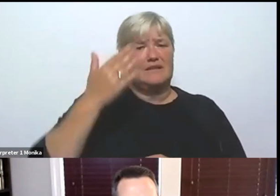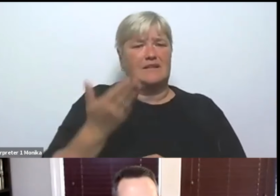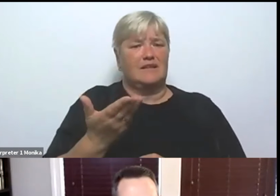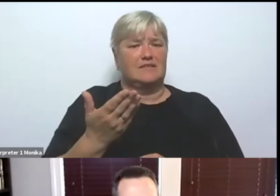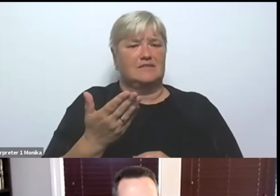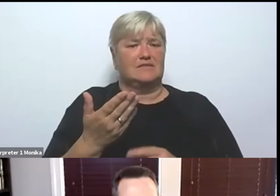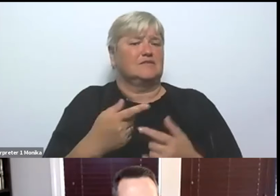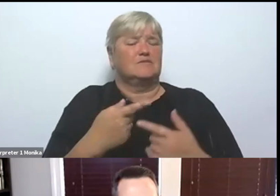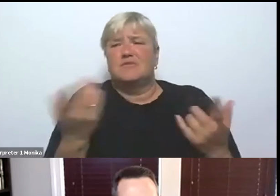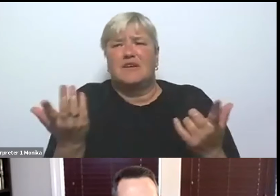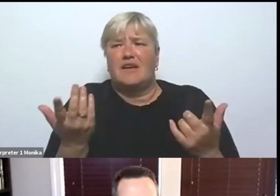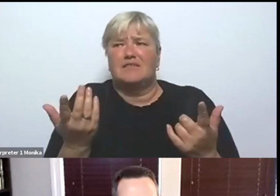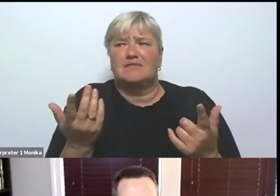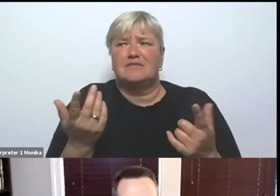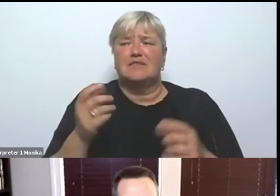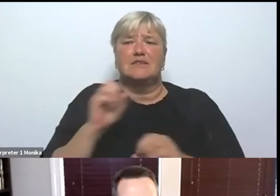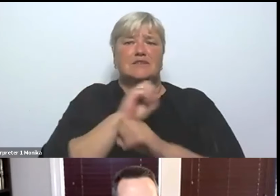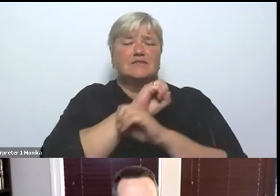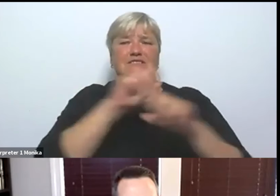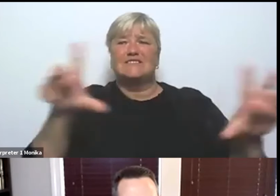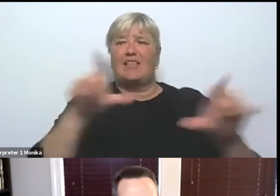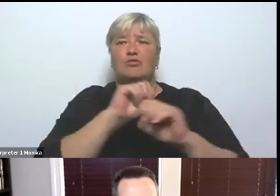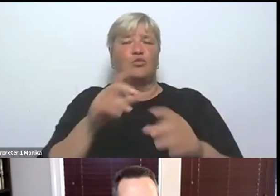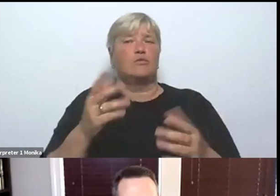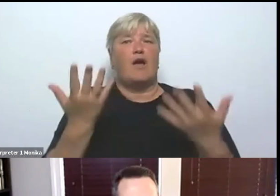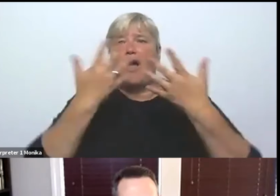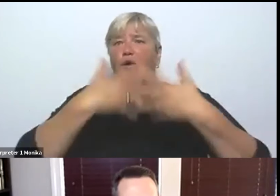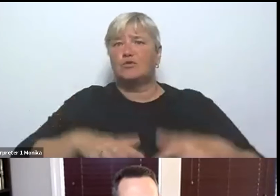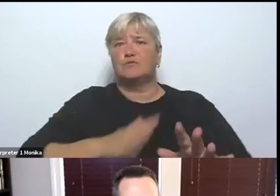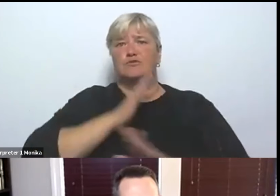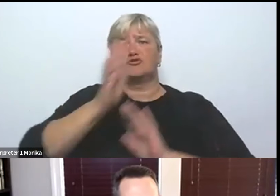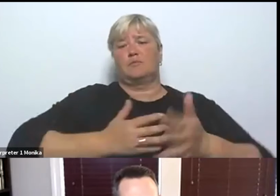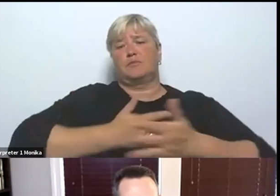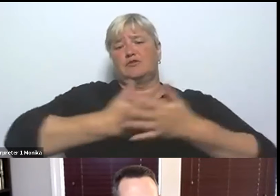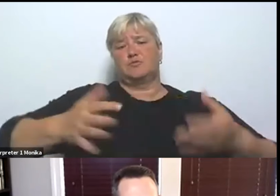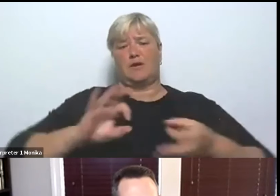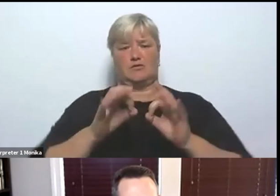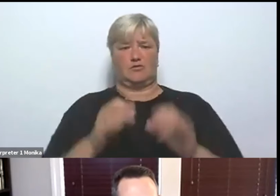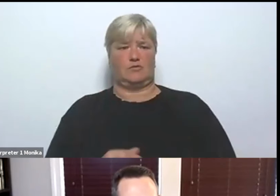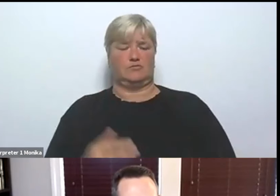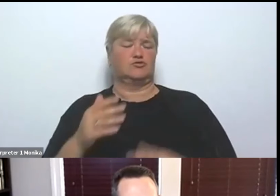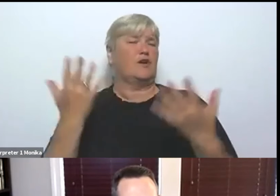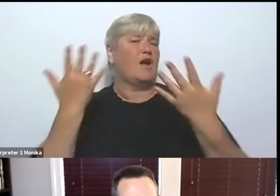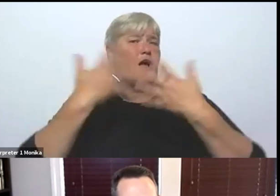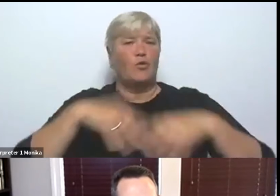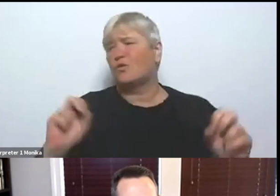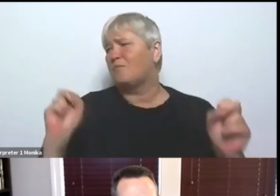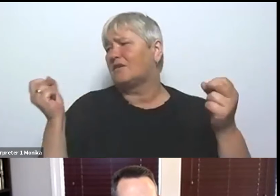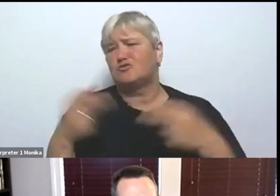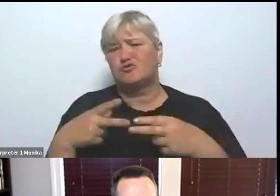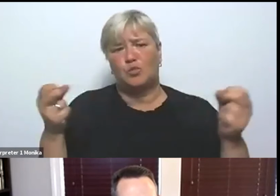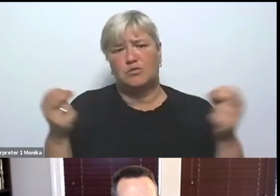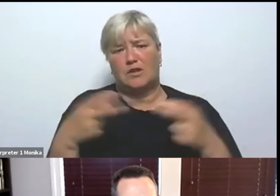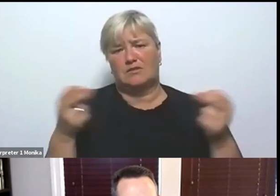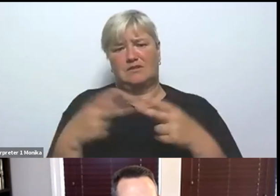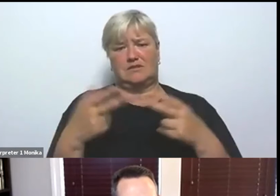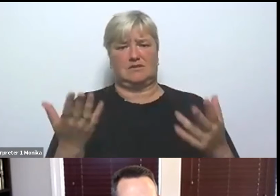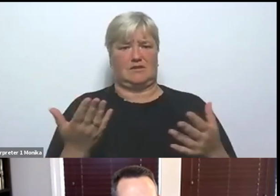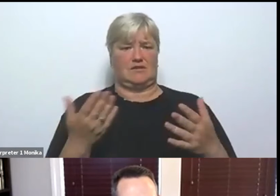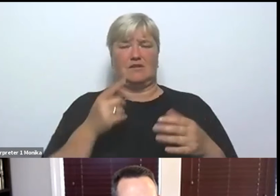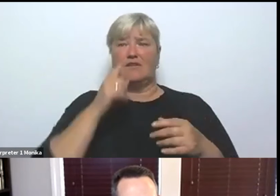keine Sendung finden, die nicht mit Gebärdensprachdolmetsch versehen ist, die keine Untertitelung hat. Wenn du in einem